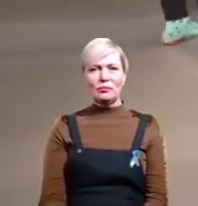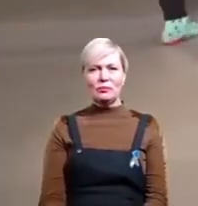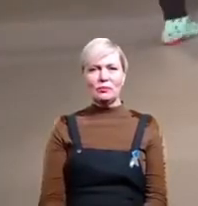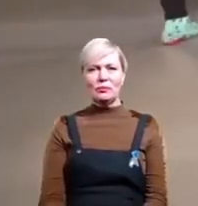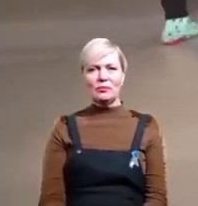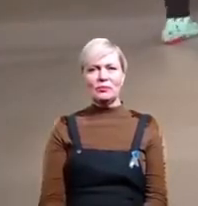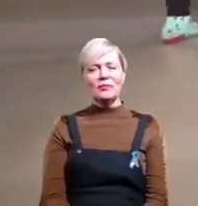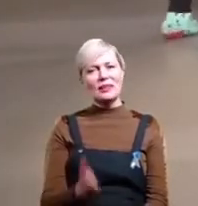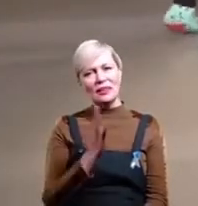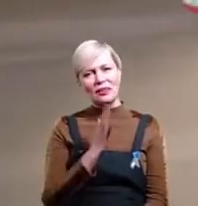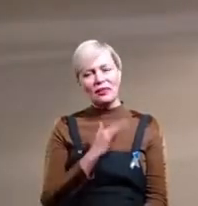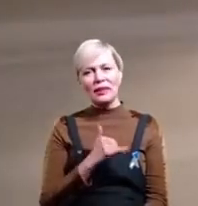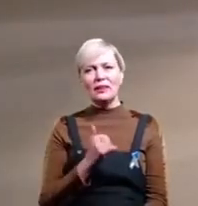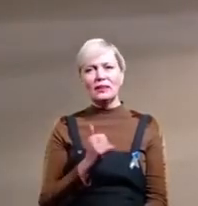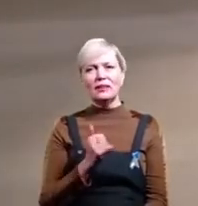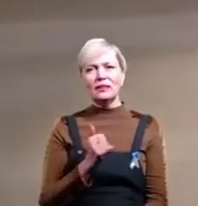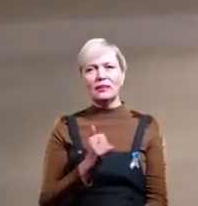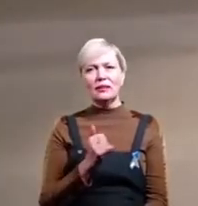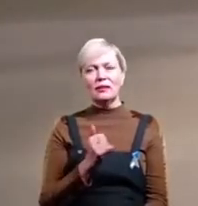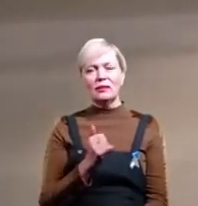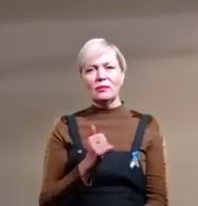Давайте.